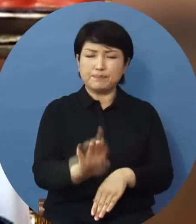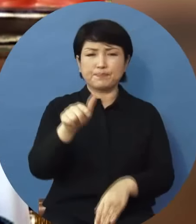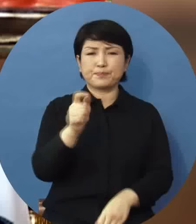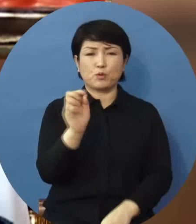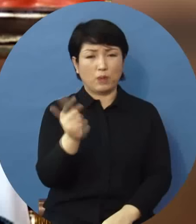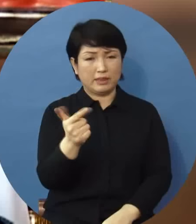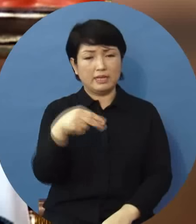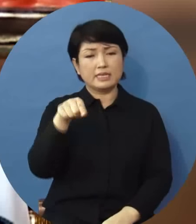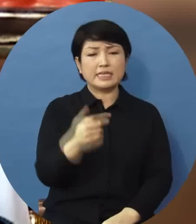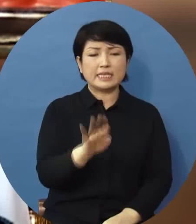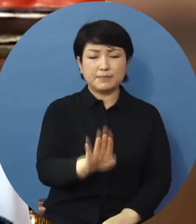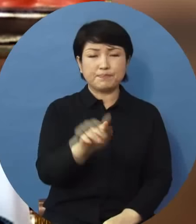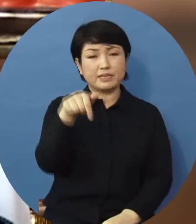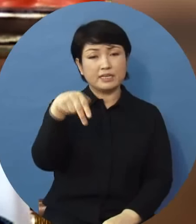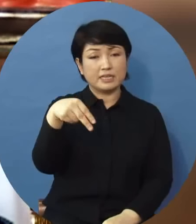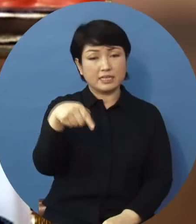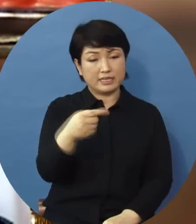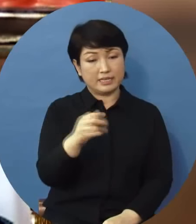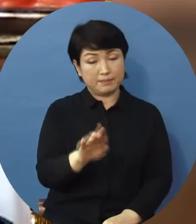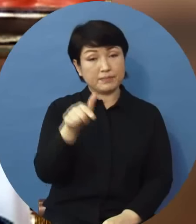까르마 이런 것이 있기 때문에